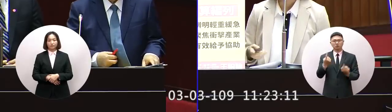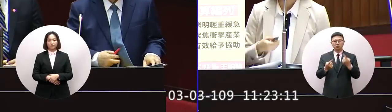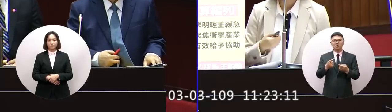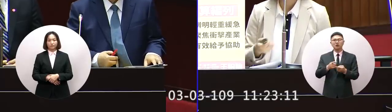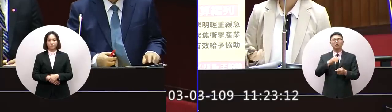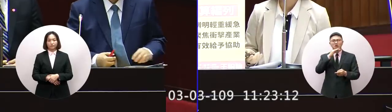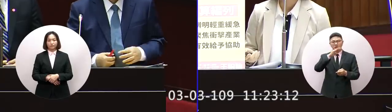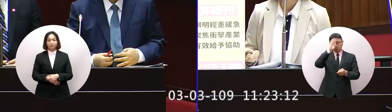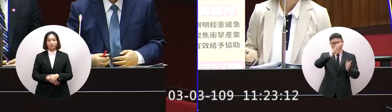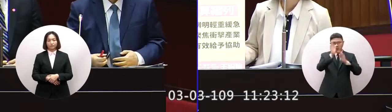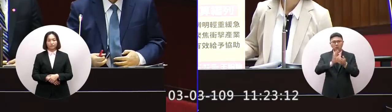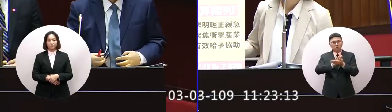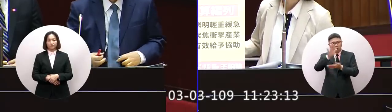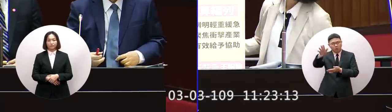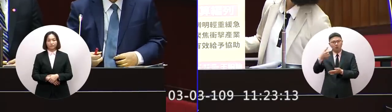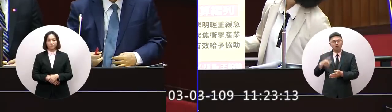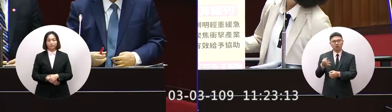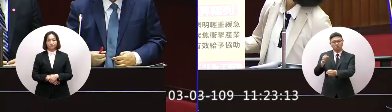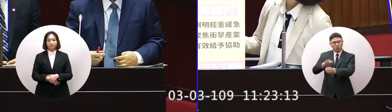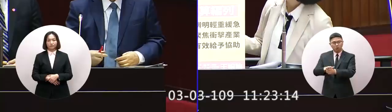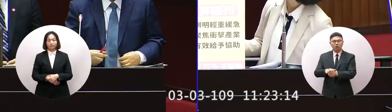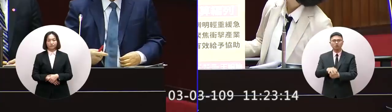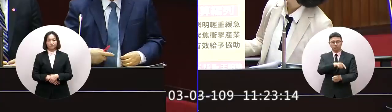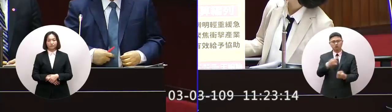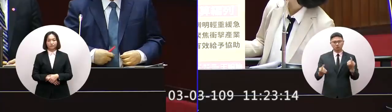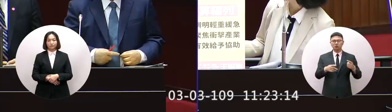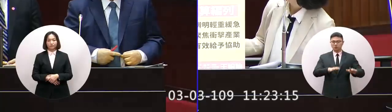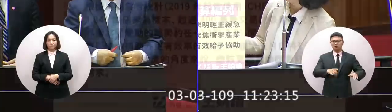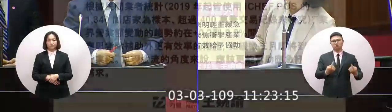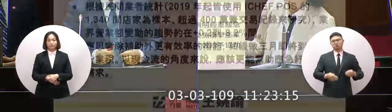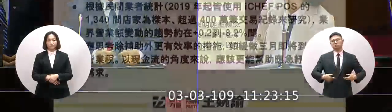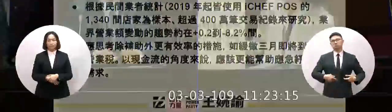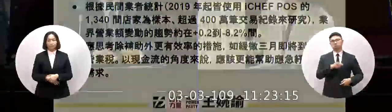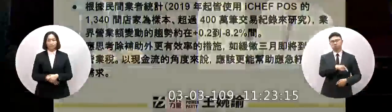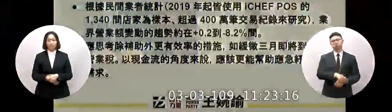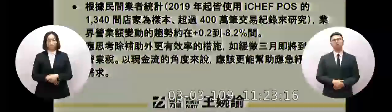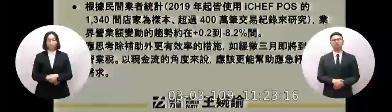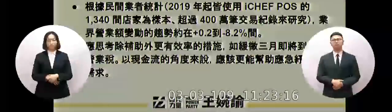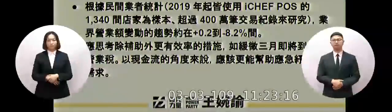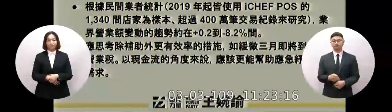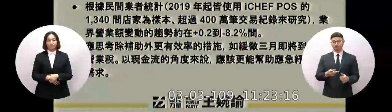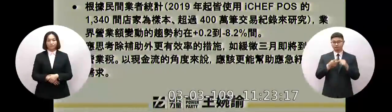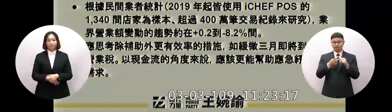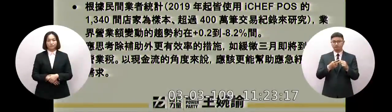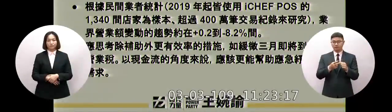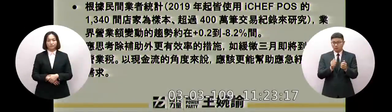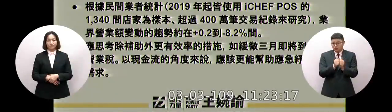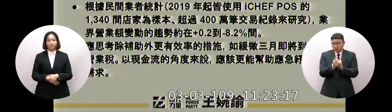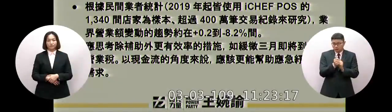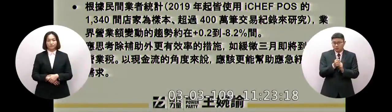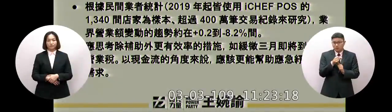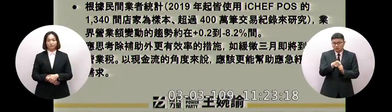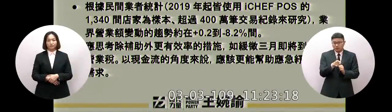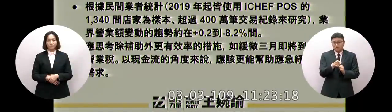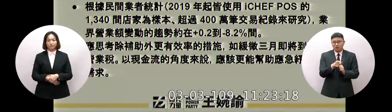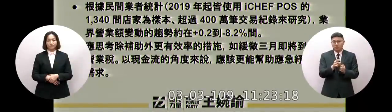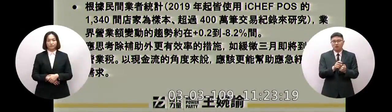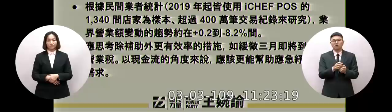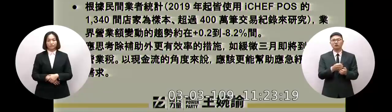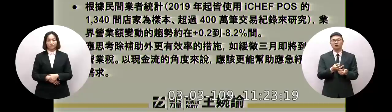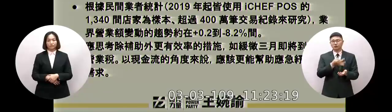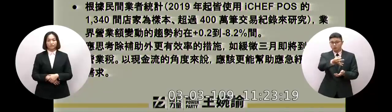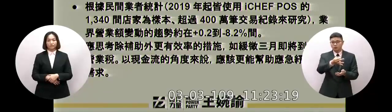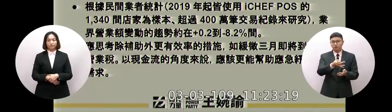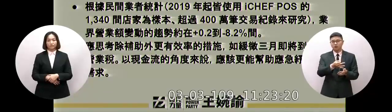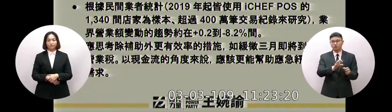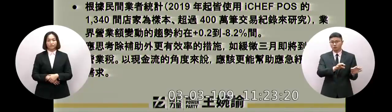际的帮助到他们度过这一波的难关。那第二个建议是说，我们有没有考虑缓征税、缓征税的部分？因为对于大